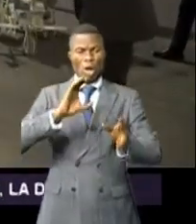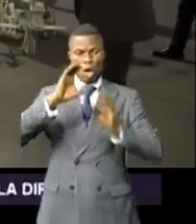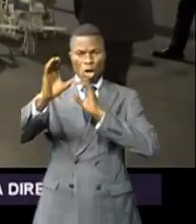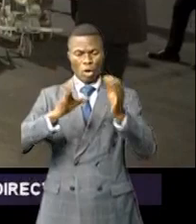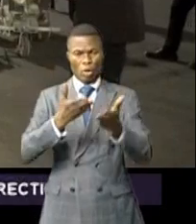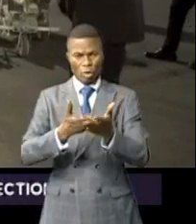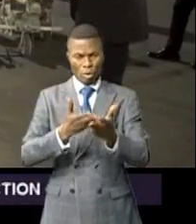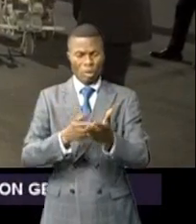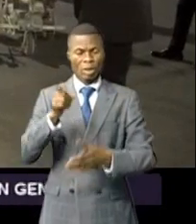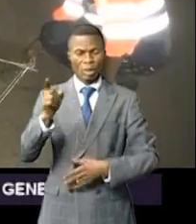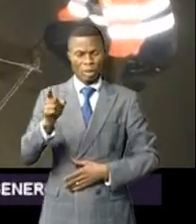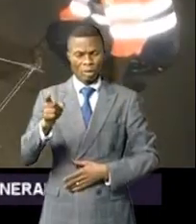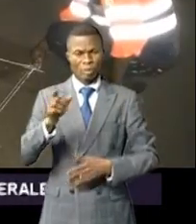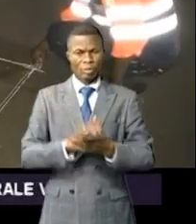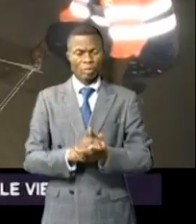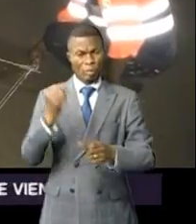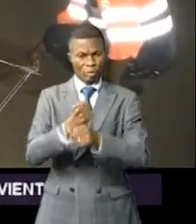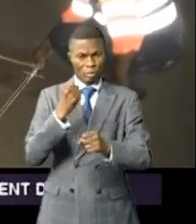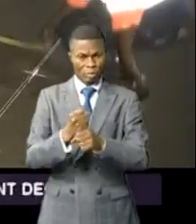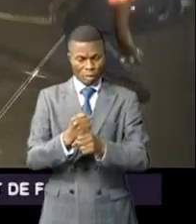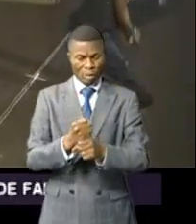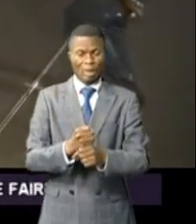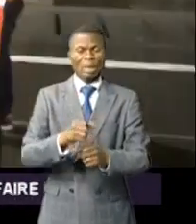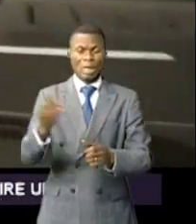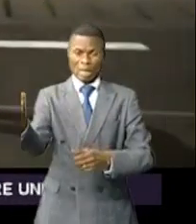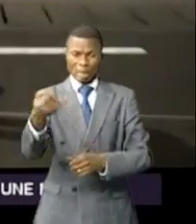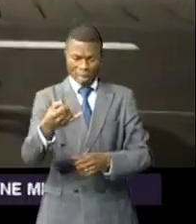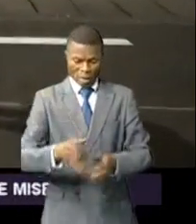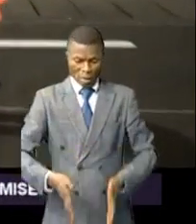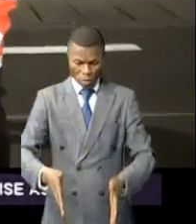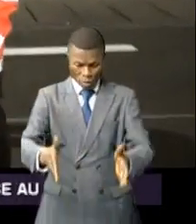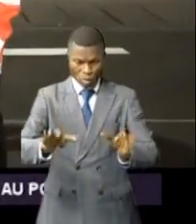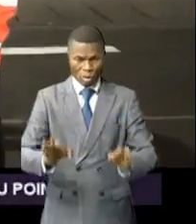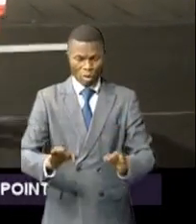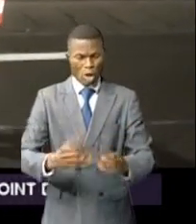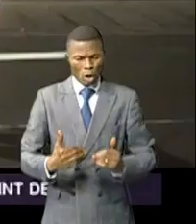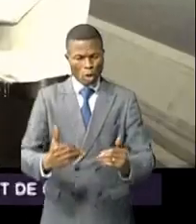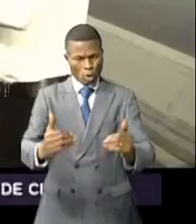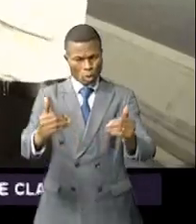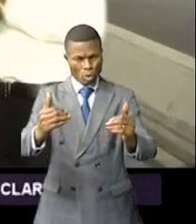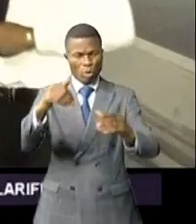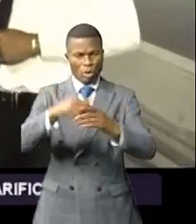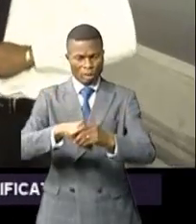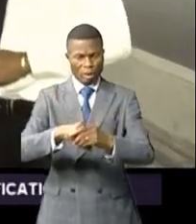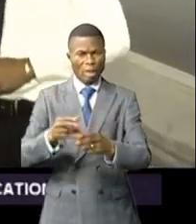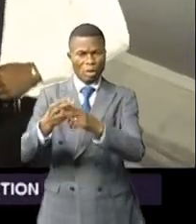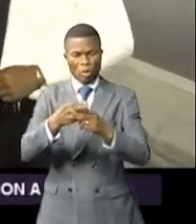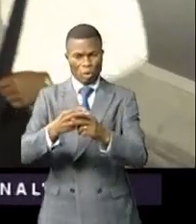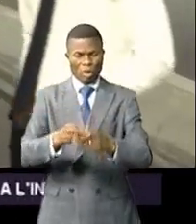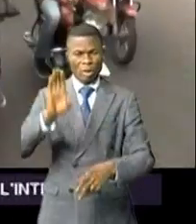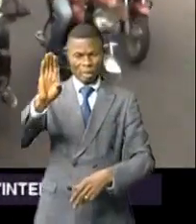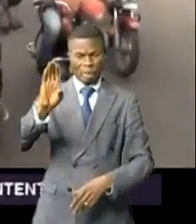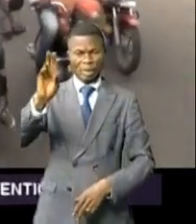Communication, Chérubin Okendi, ces travaux de marquage au sol se poursuivent normalement sous la supervision de la